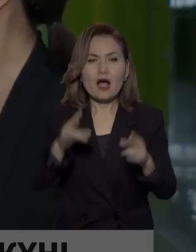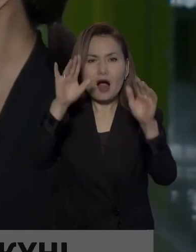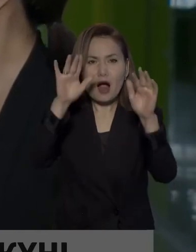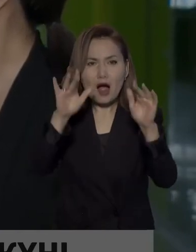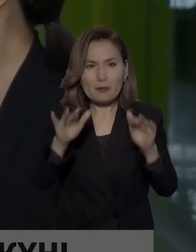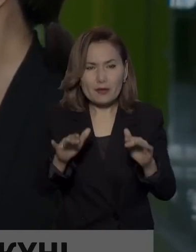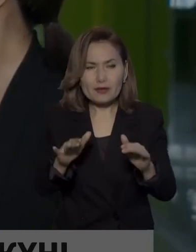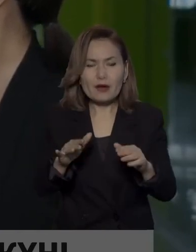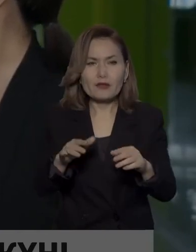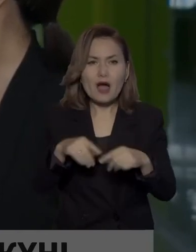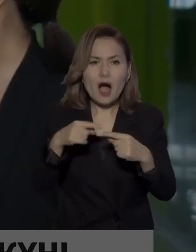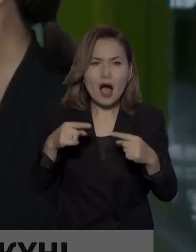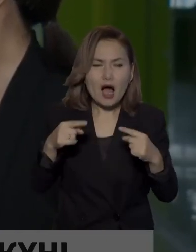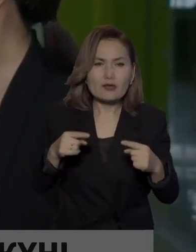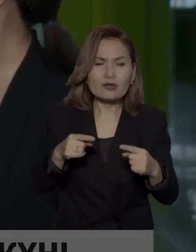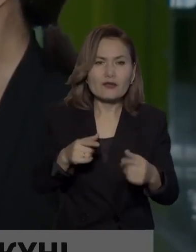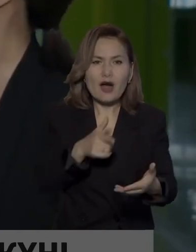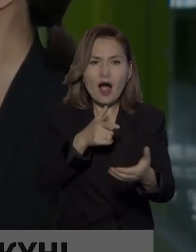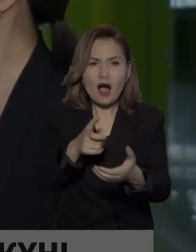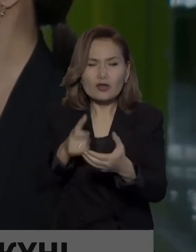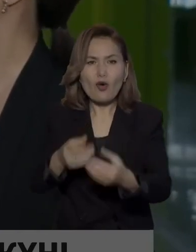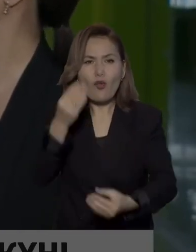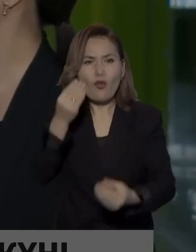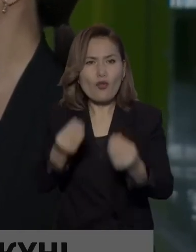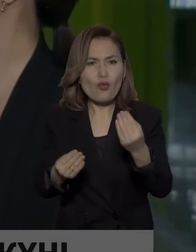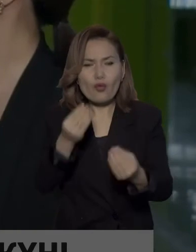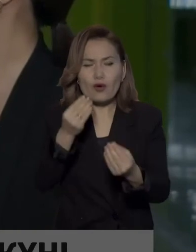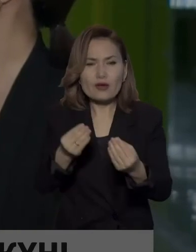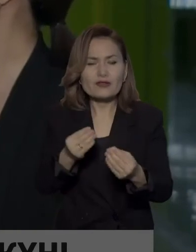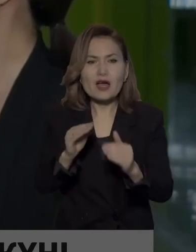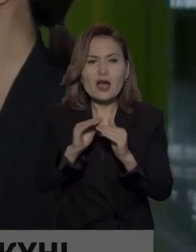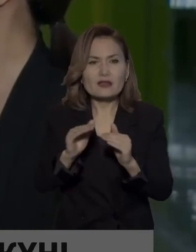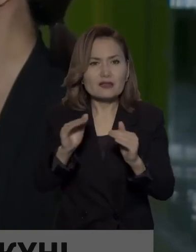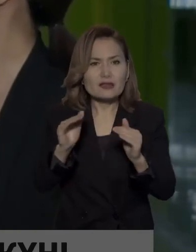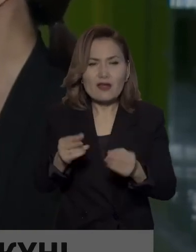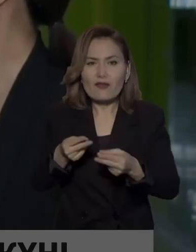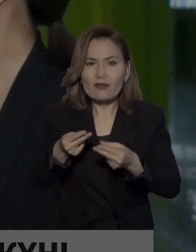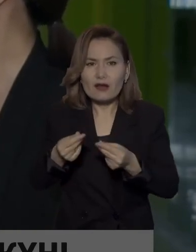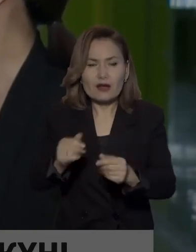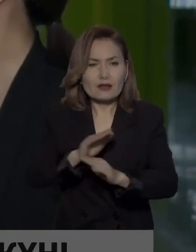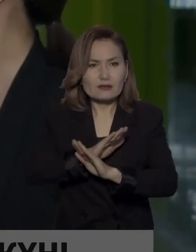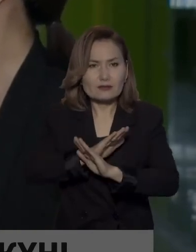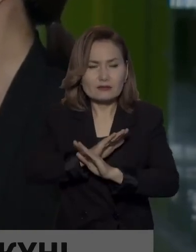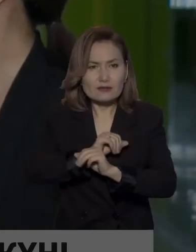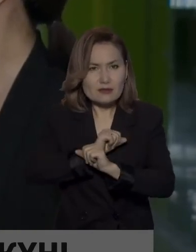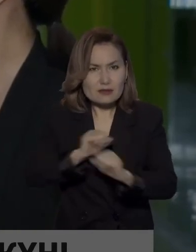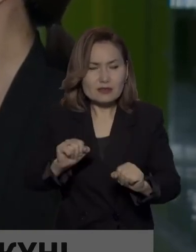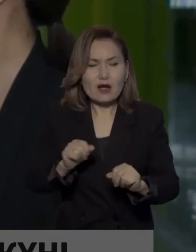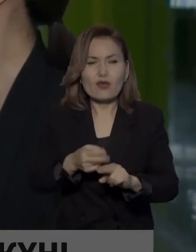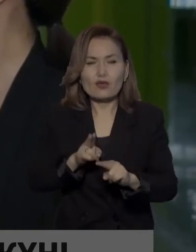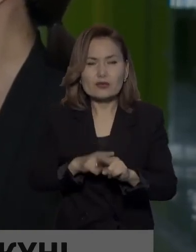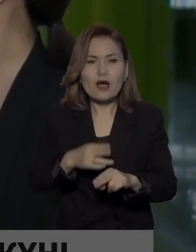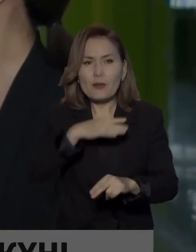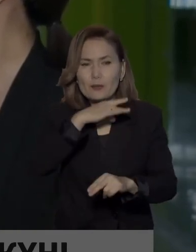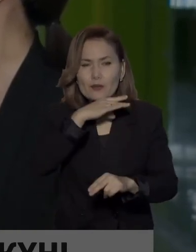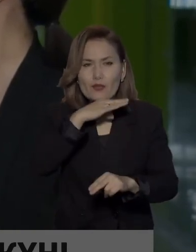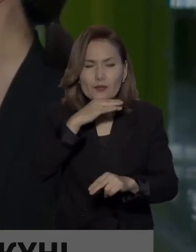компьютердегі әртүрлі атыс шабыс ойындардың ықпалында кетіп жатқан сондай бір олқылық жіберіп